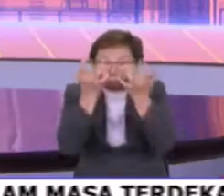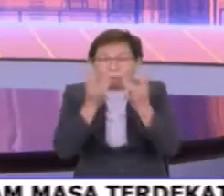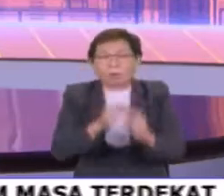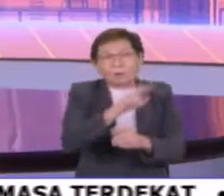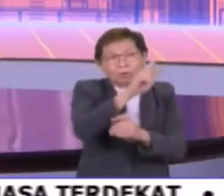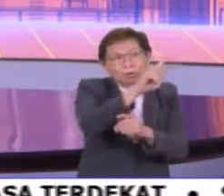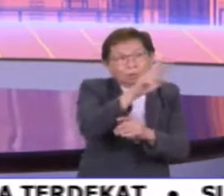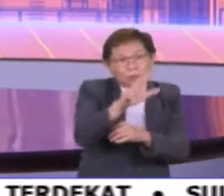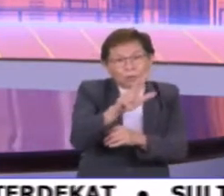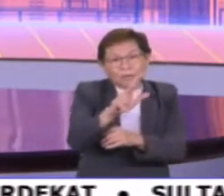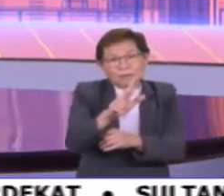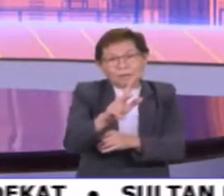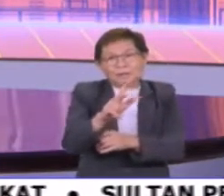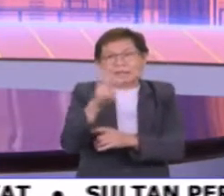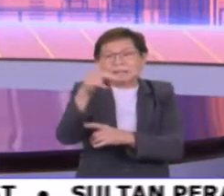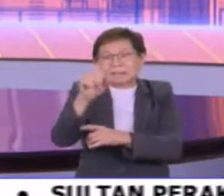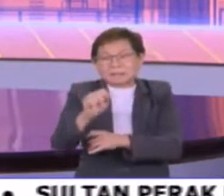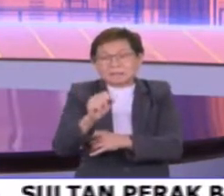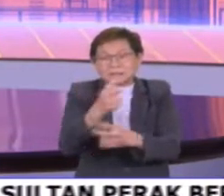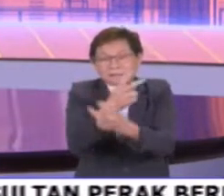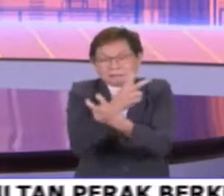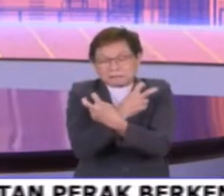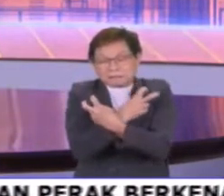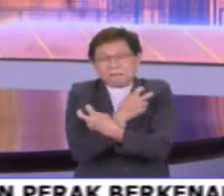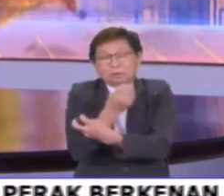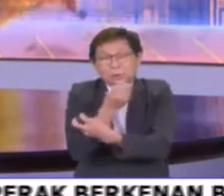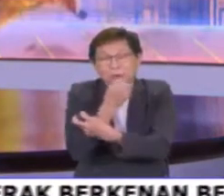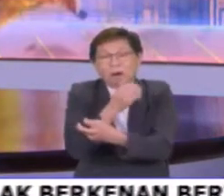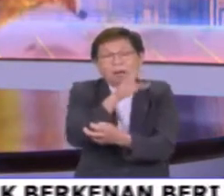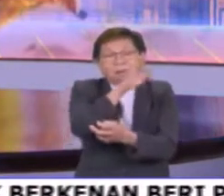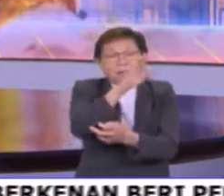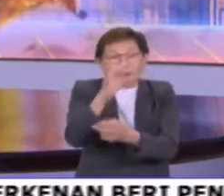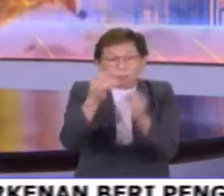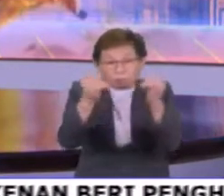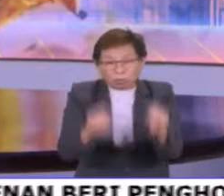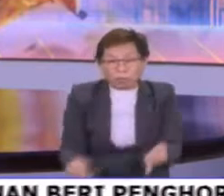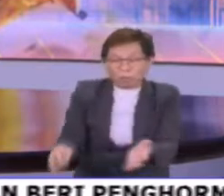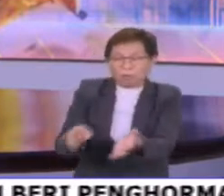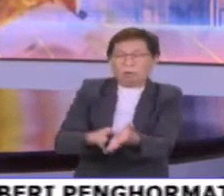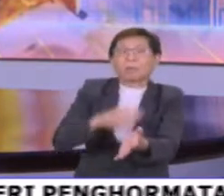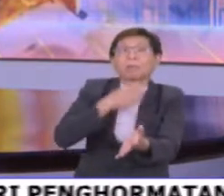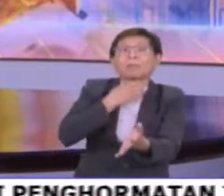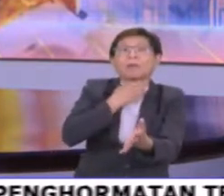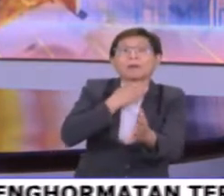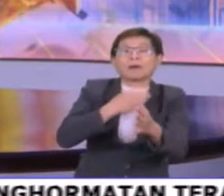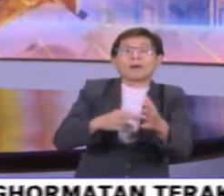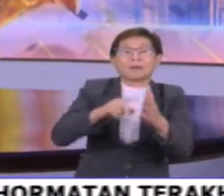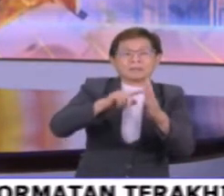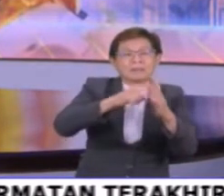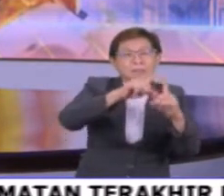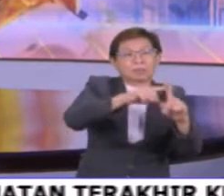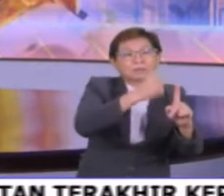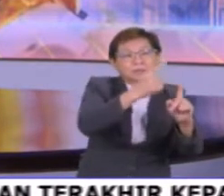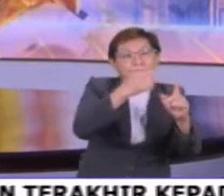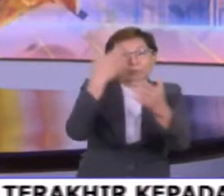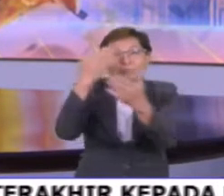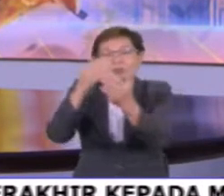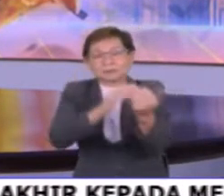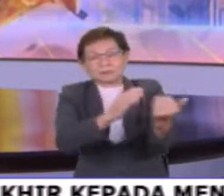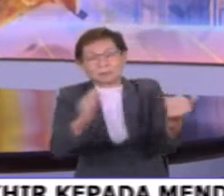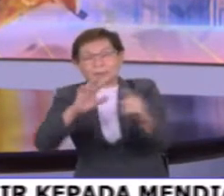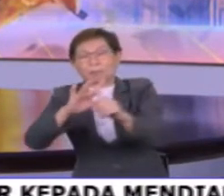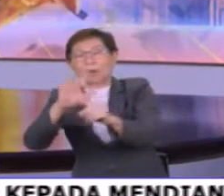Sebanyak 23 kes keracunan makanan melibatkan 900 individu dilaporkan di Perak sejak Januari hingga Ogos tahun ini. Kebanyakan